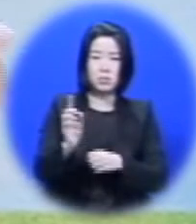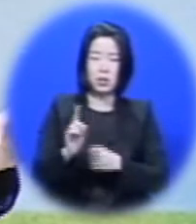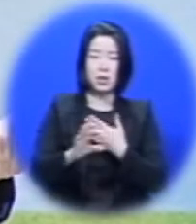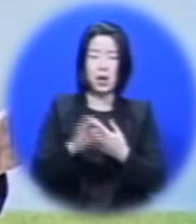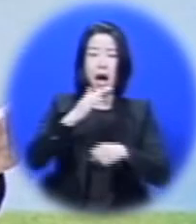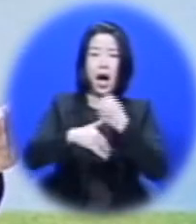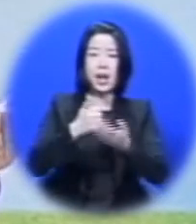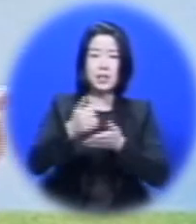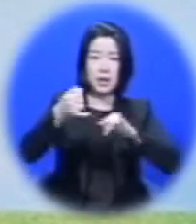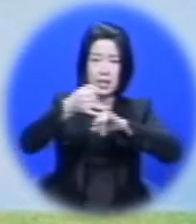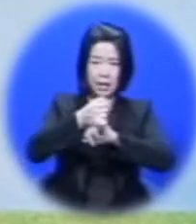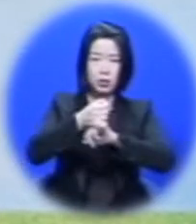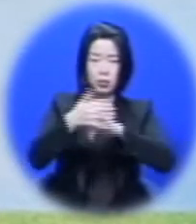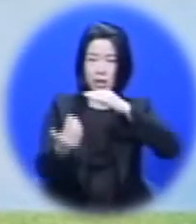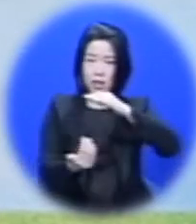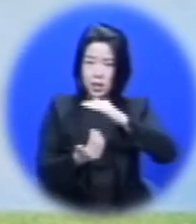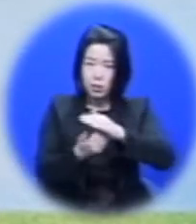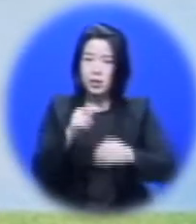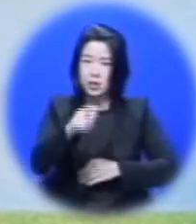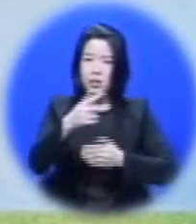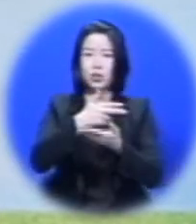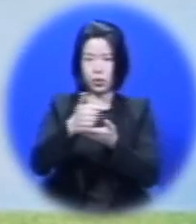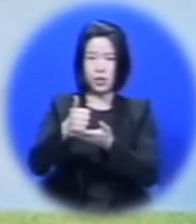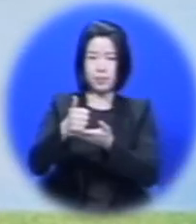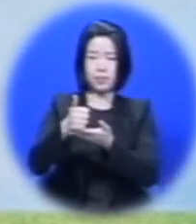하나님의 약속을 이루실 그 주님을